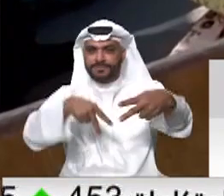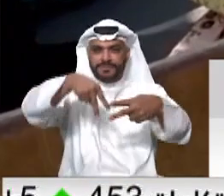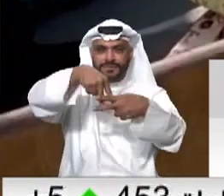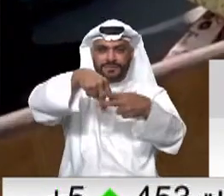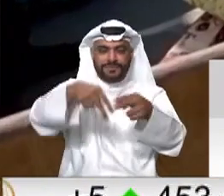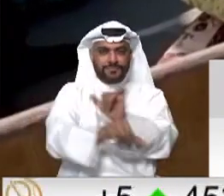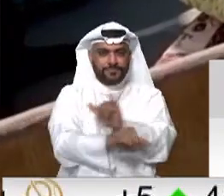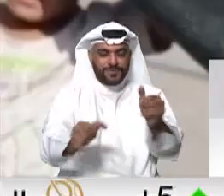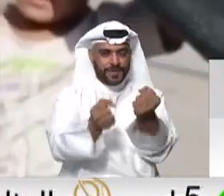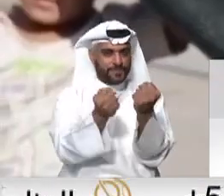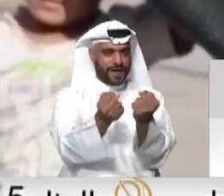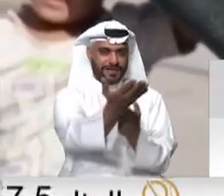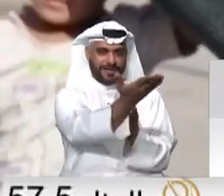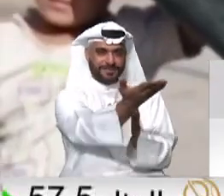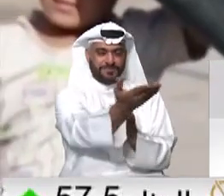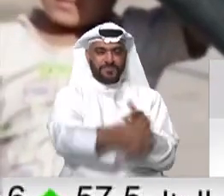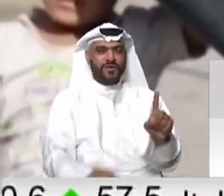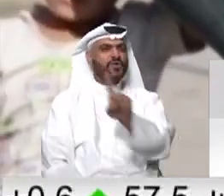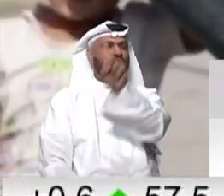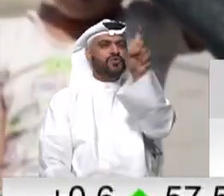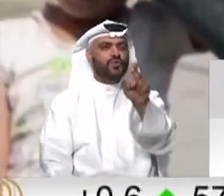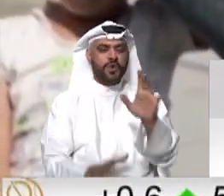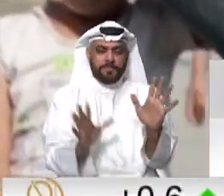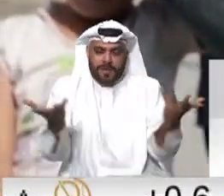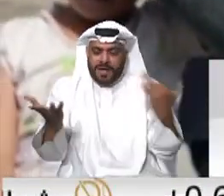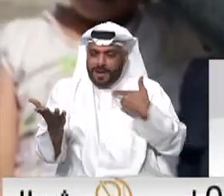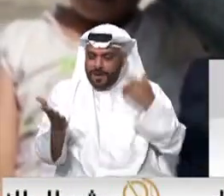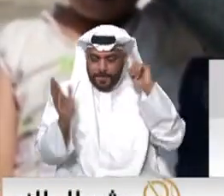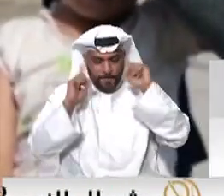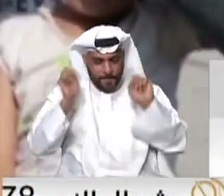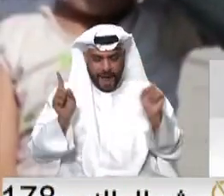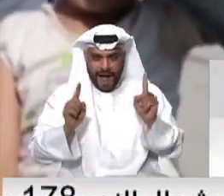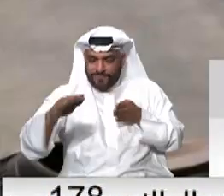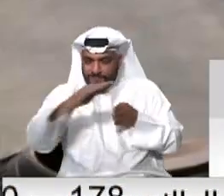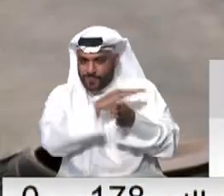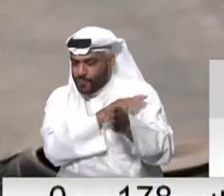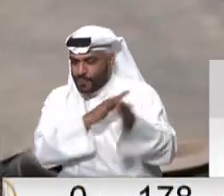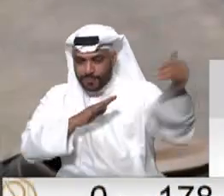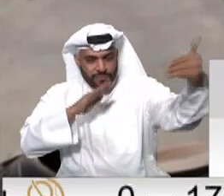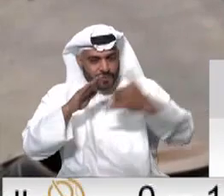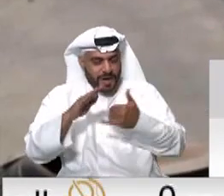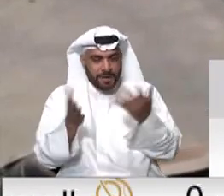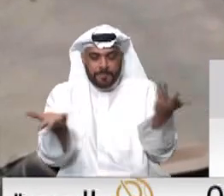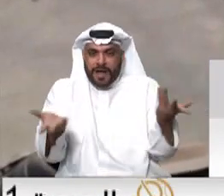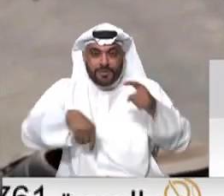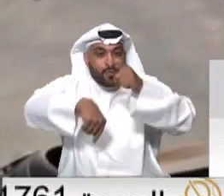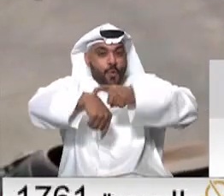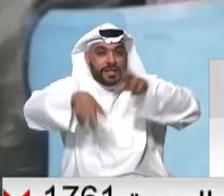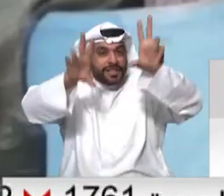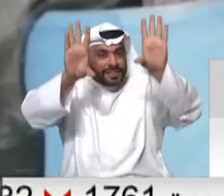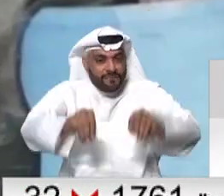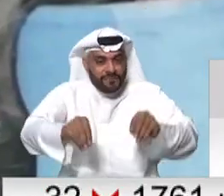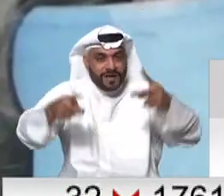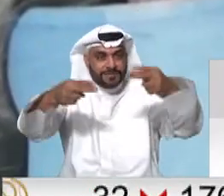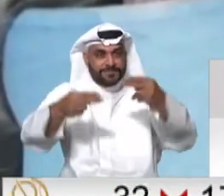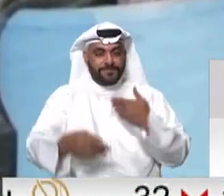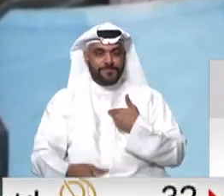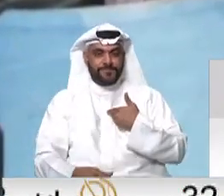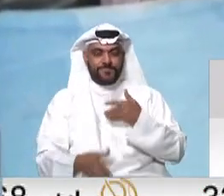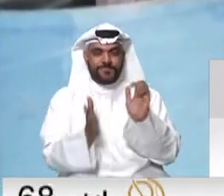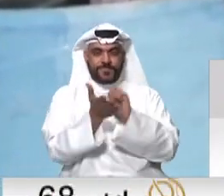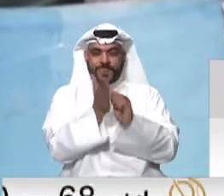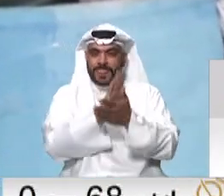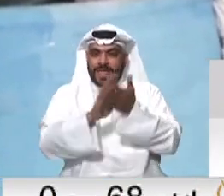انفسهم امام سؤالين الى اين نذهب والى متى سيستمر الضرب والموت من لحظه ما